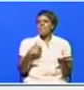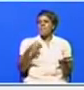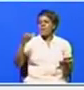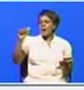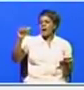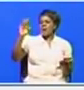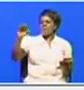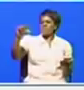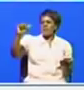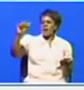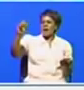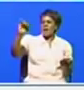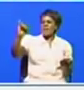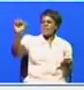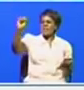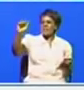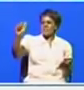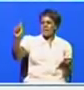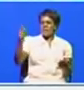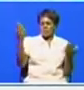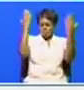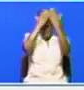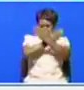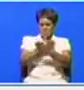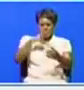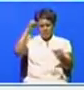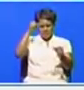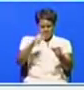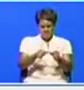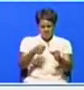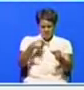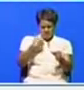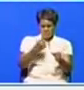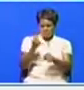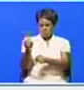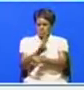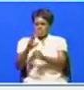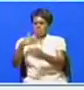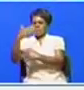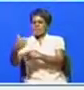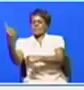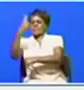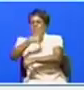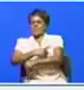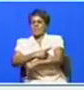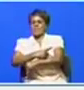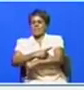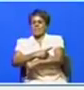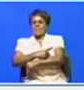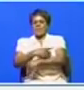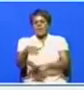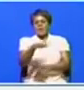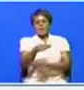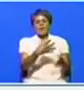Afghanistan. Na hiyo usiku nakumbuka tulielezwa ya kwamba tunaenda patrol kesho yake. Na mahali po